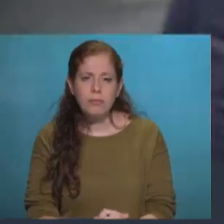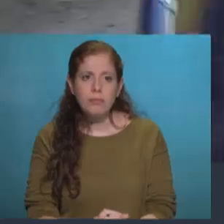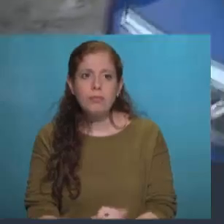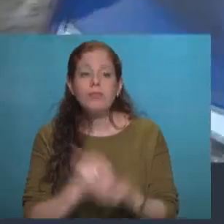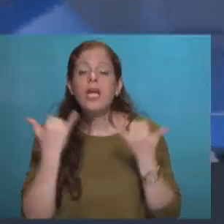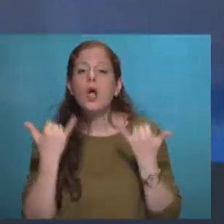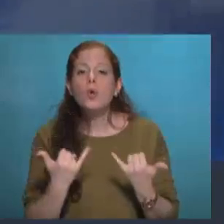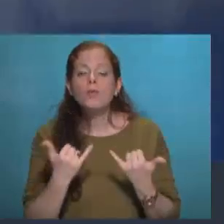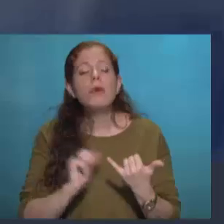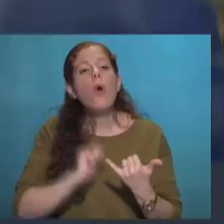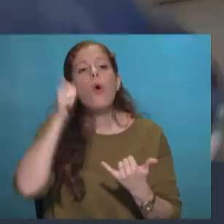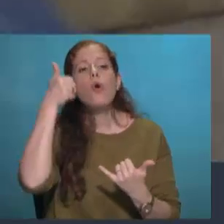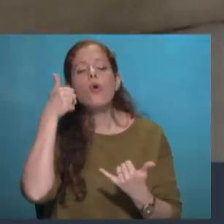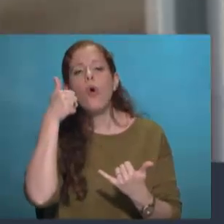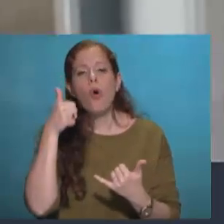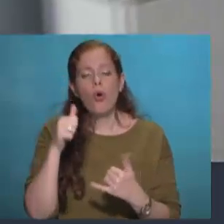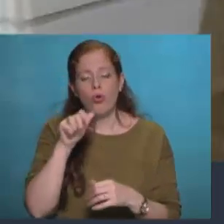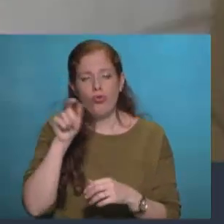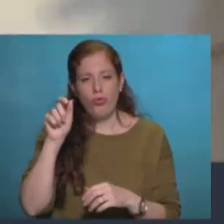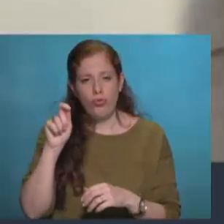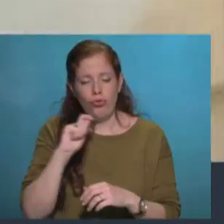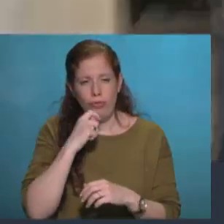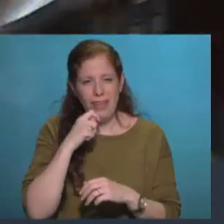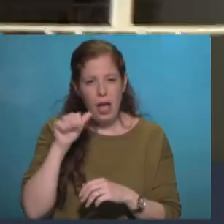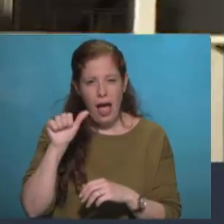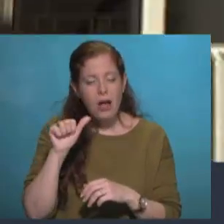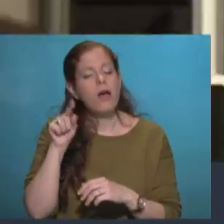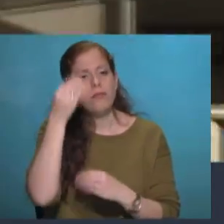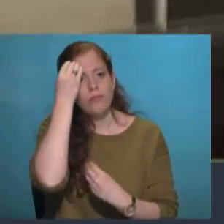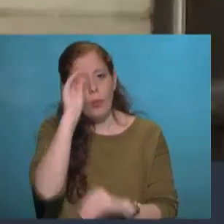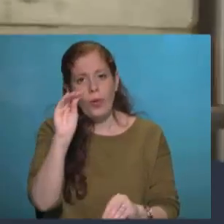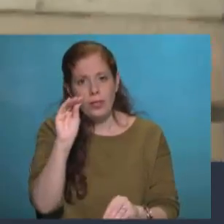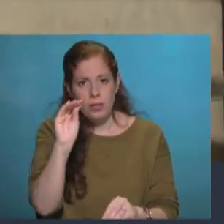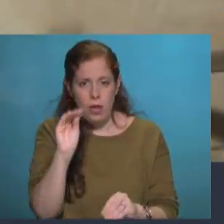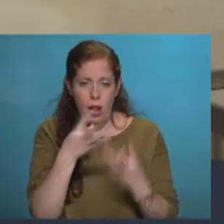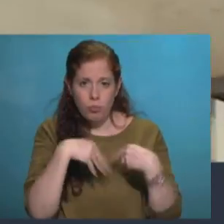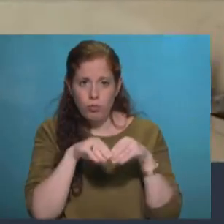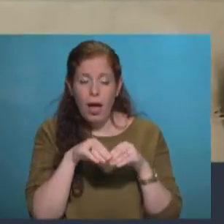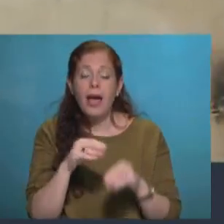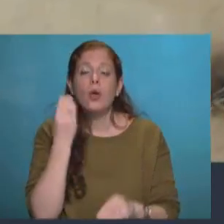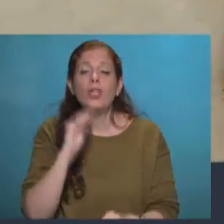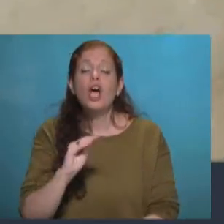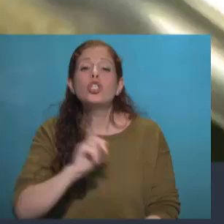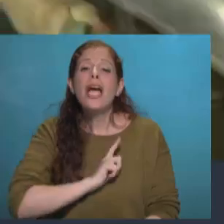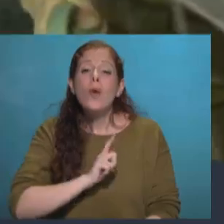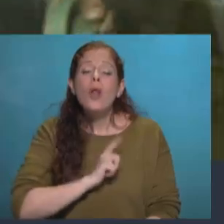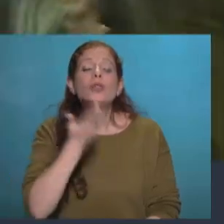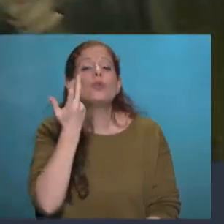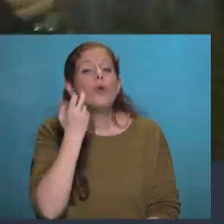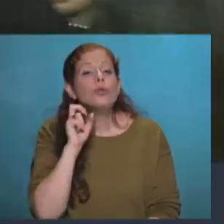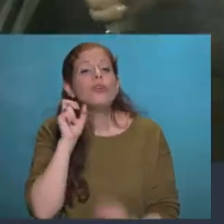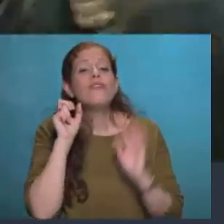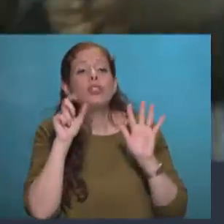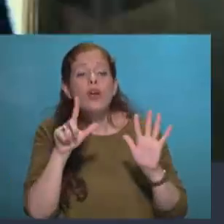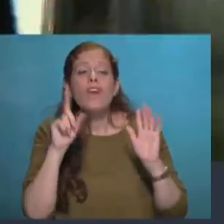היום הודיע ראש אכ"א, האלוף מוטי אלמוז, למשפחת באומל את ההודעה שלה המתינו 37 שנים. תרצי לומר